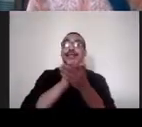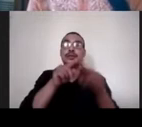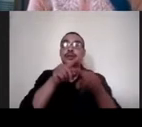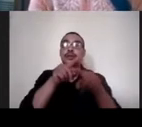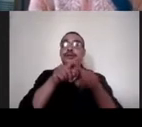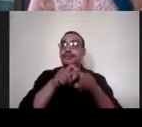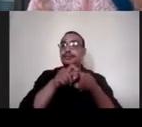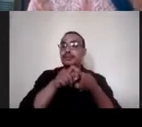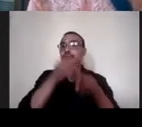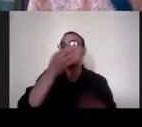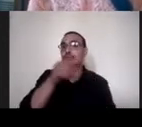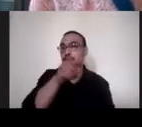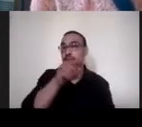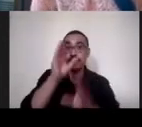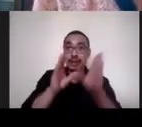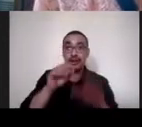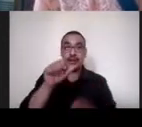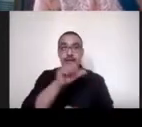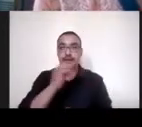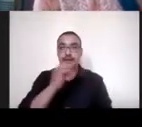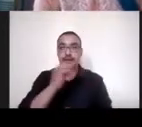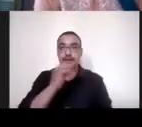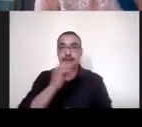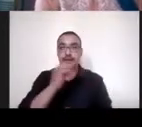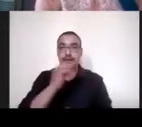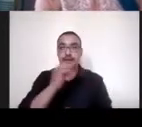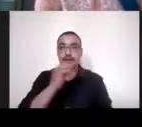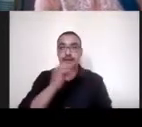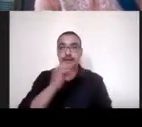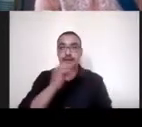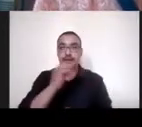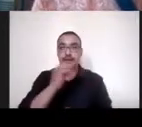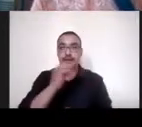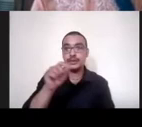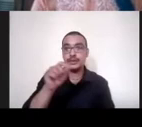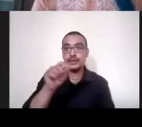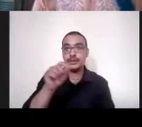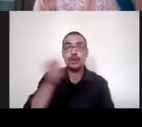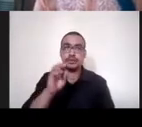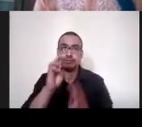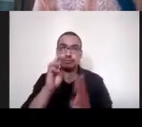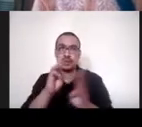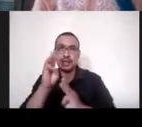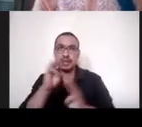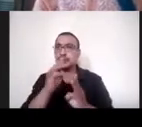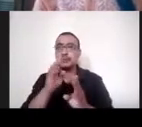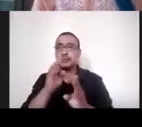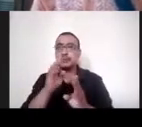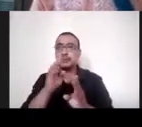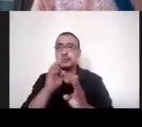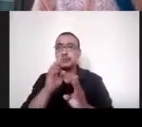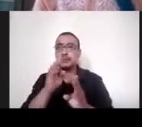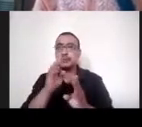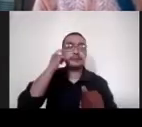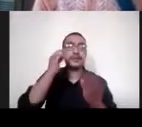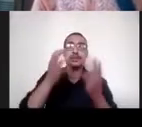यदि ऊ पीडक पार्टनर हो भने त्यो पनि ख्याल गर्नु पऱ्यो अर्को चाहिँ अवमूल्यन गर्ने है यो यसको त बुद्धियै छैन